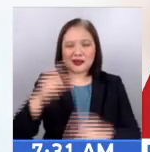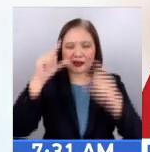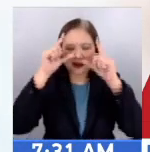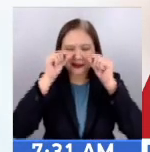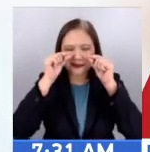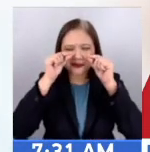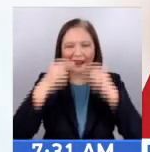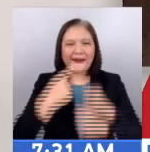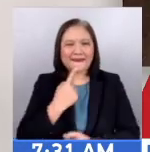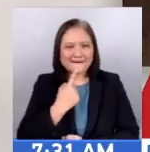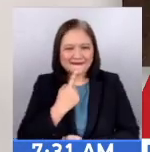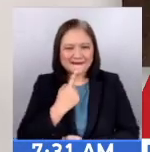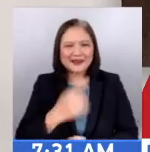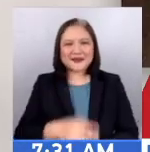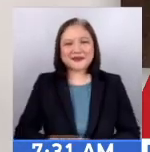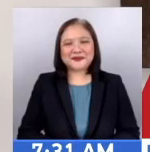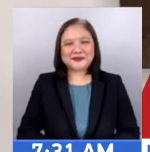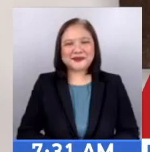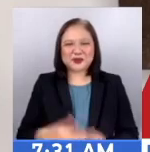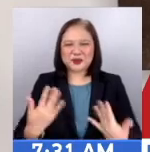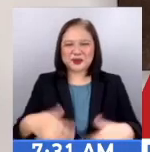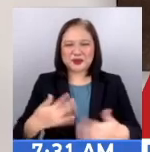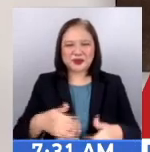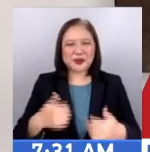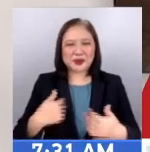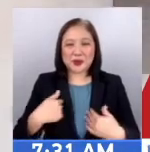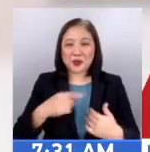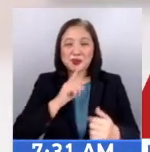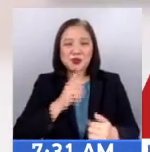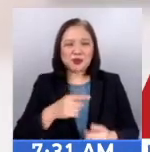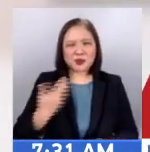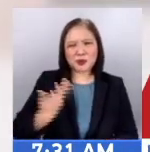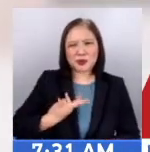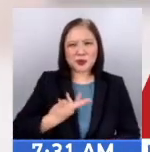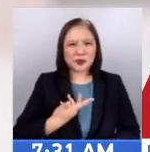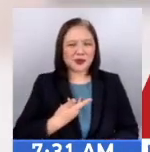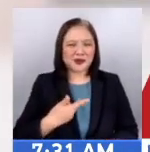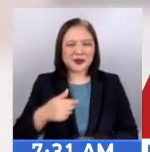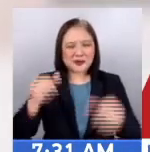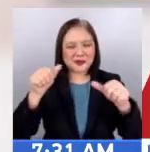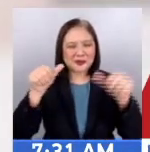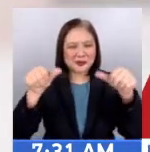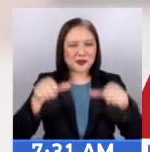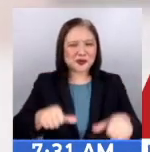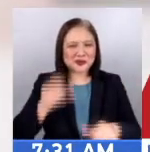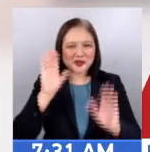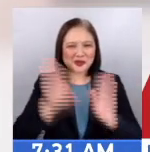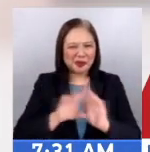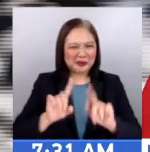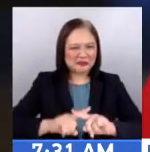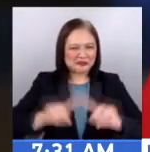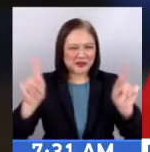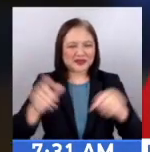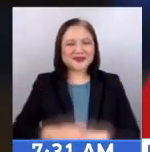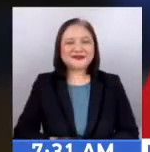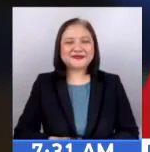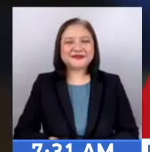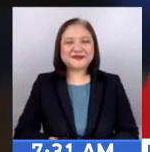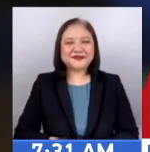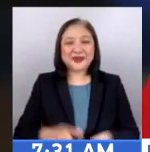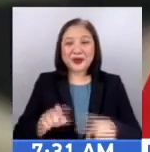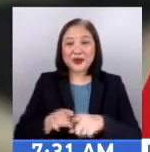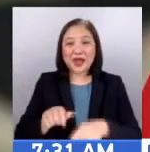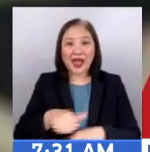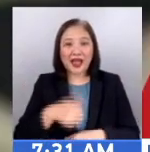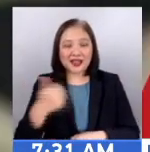labi pa. Malayo-malayo ito sa todo aura niyang picture sa social media. bukod kay June Ray, kumasa rin ang iba pang